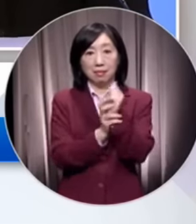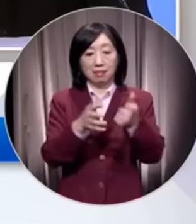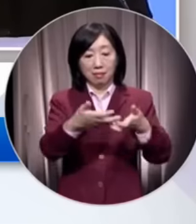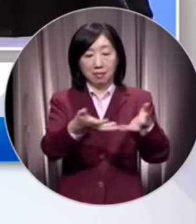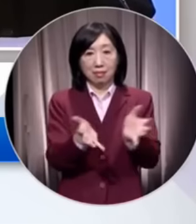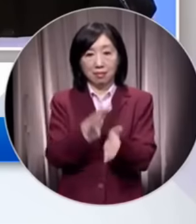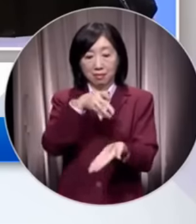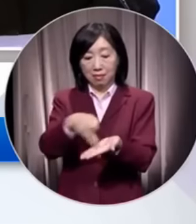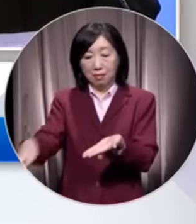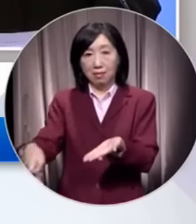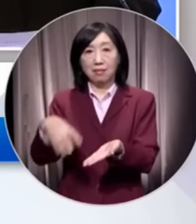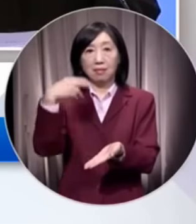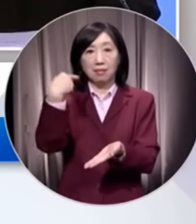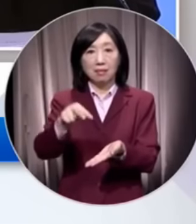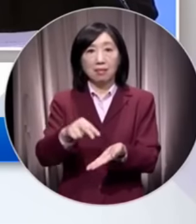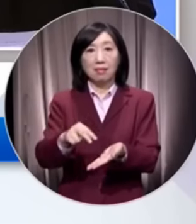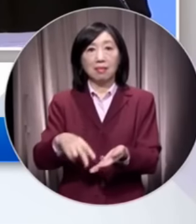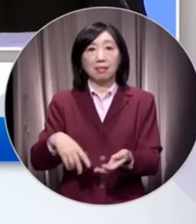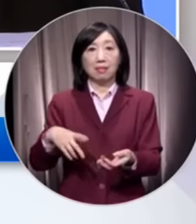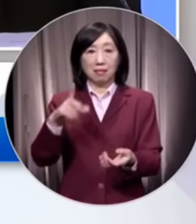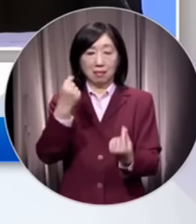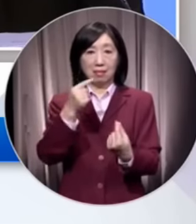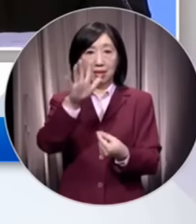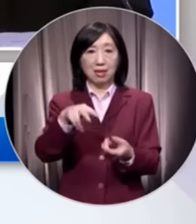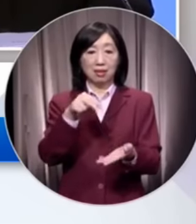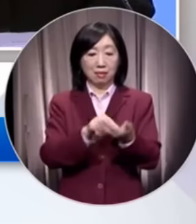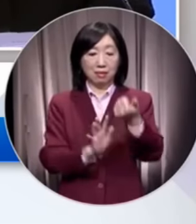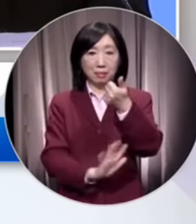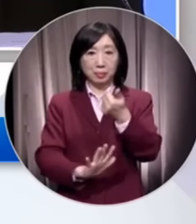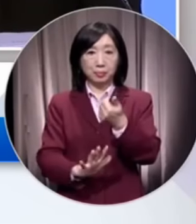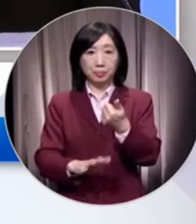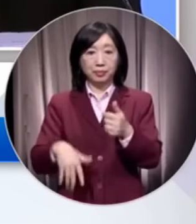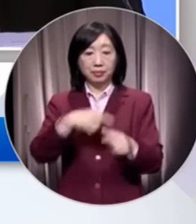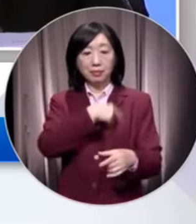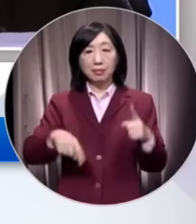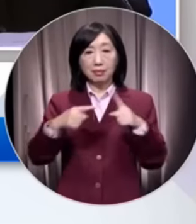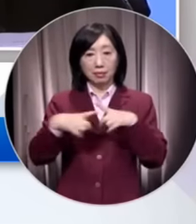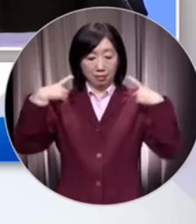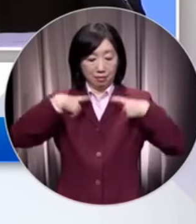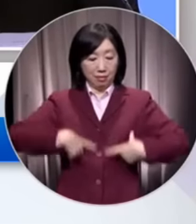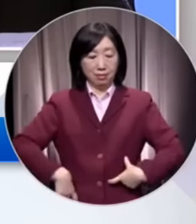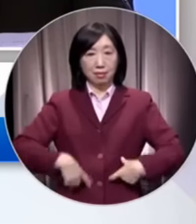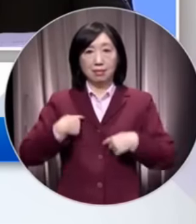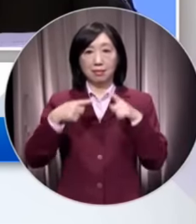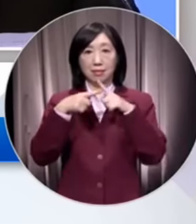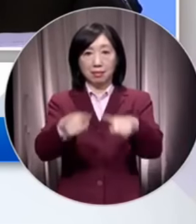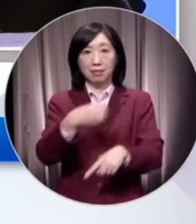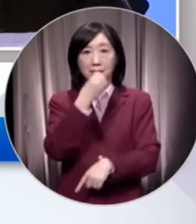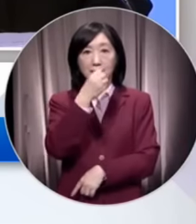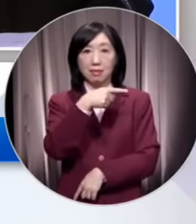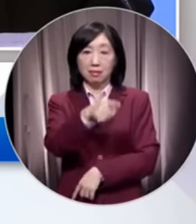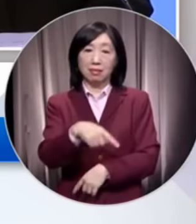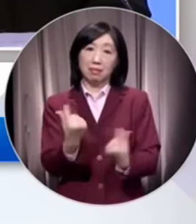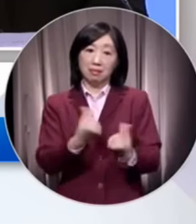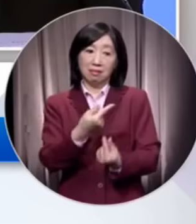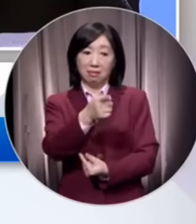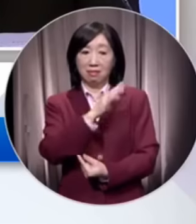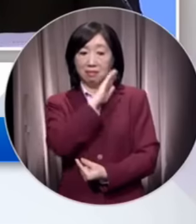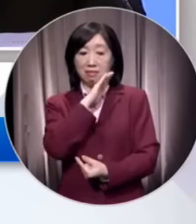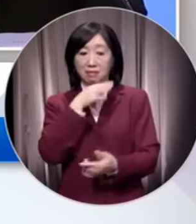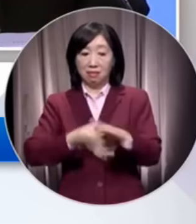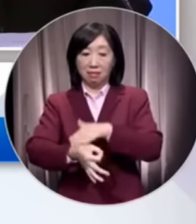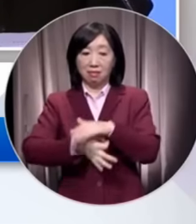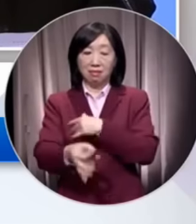场，有立委候选人穿着背心到场致意，瓜田李下，说和选举没有关系，恐怕没有人会相